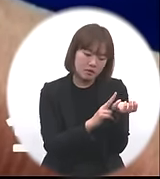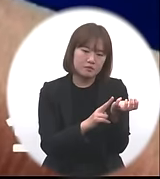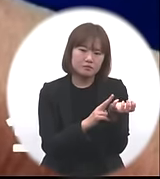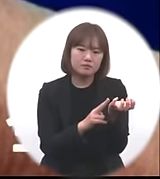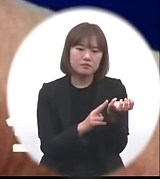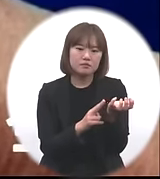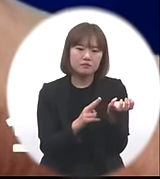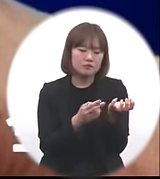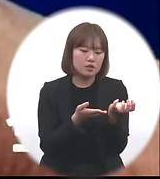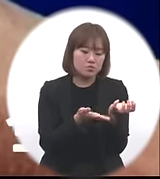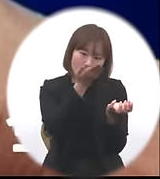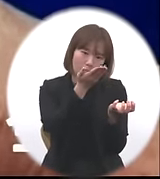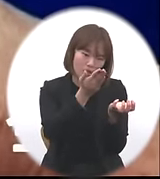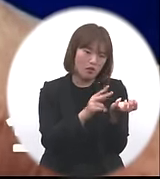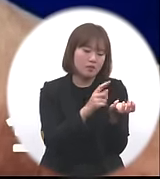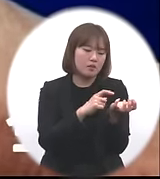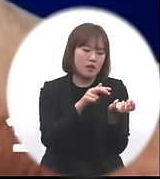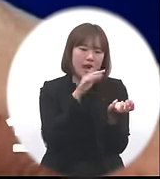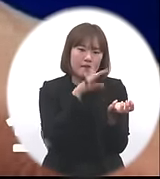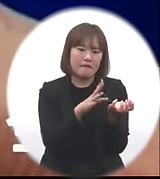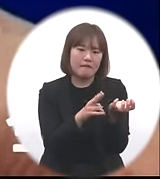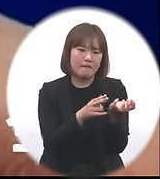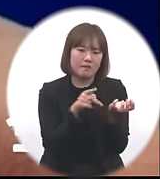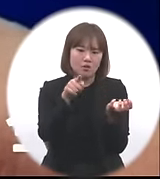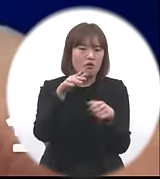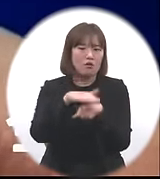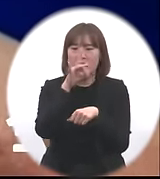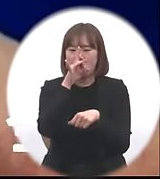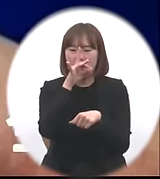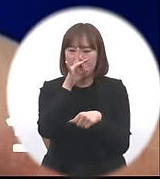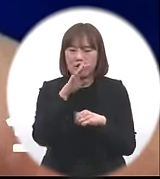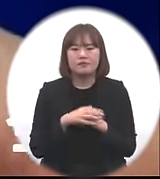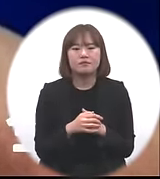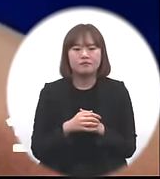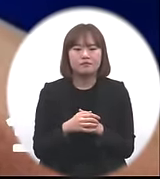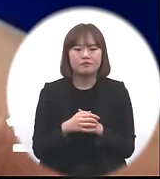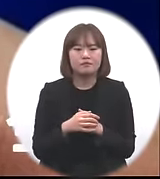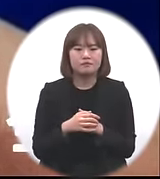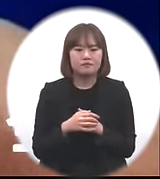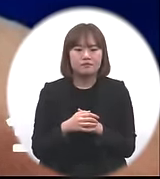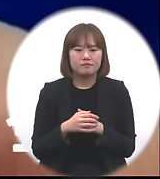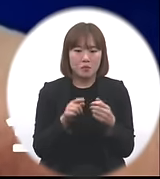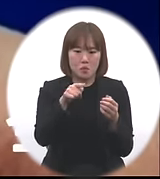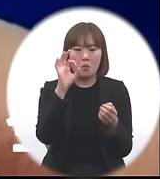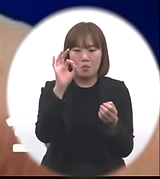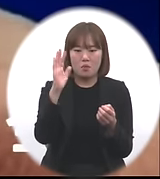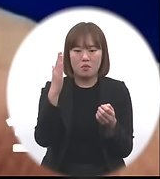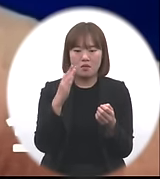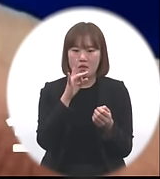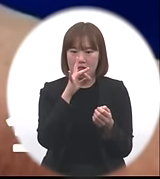때는 칫솔모가 씹는 면 위로 올라가서 덮으면 안 됩니다. 저렇게 조금 전에 이쪽으로 올라타서 덮으면 안